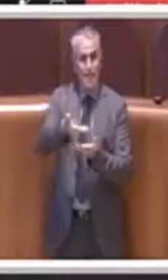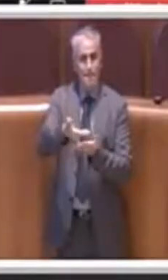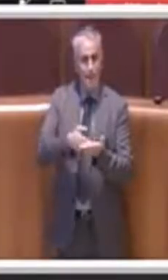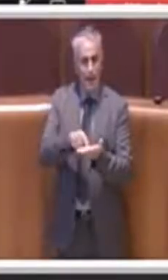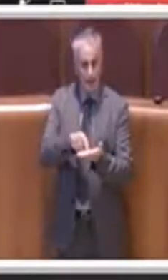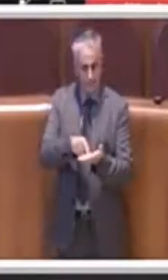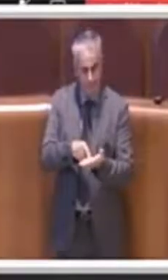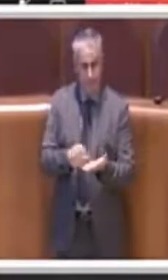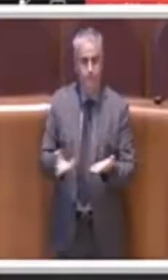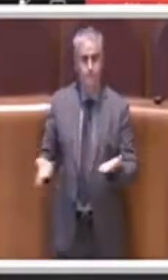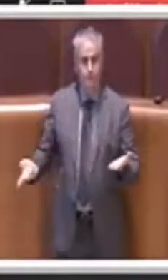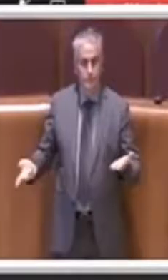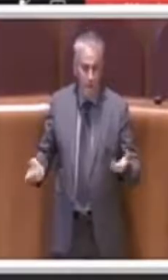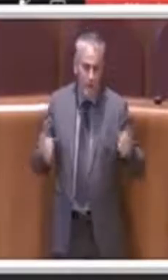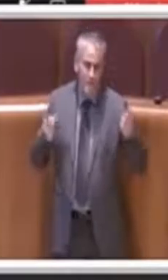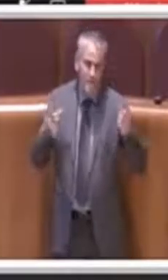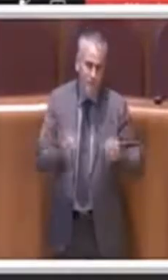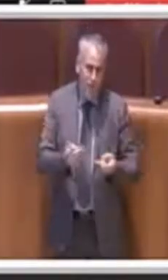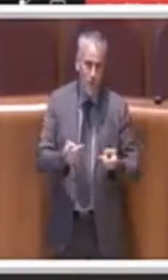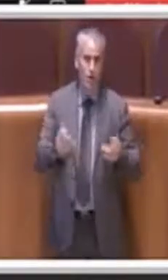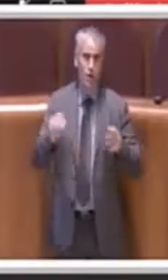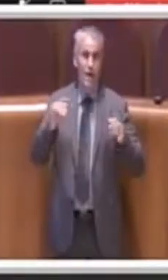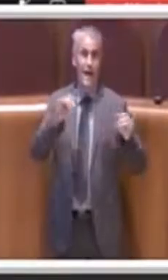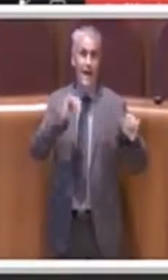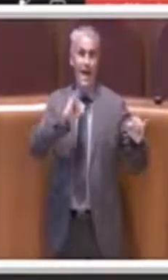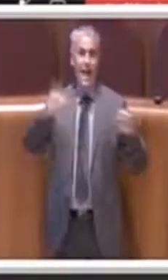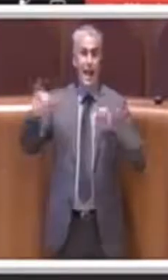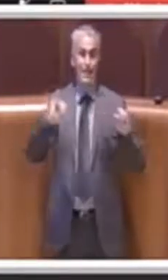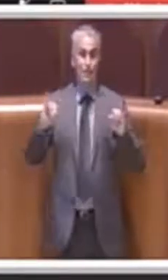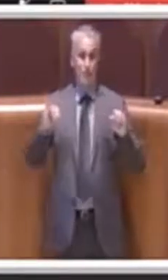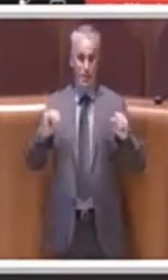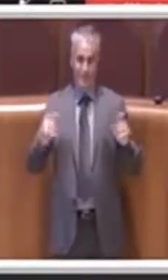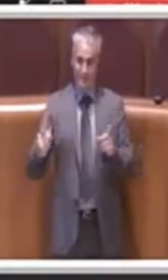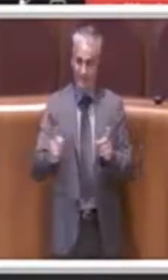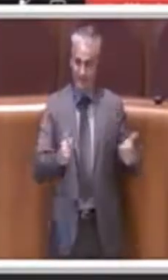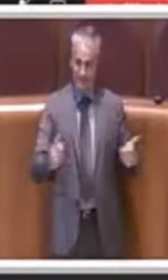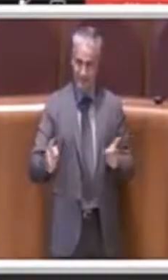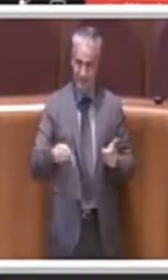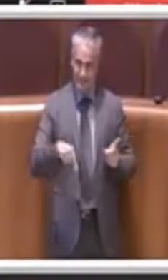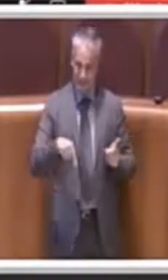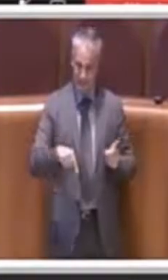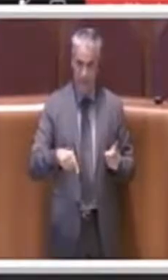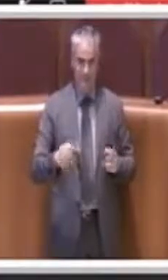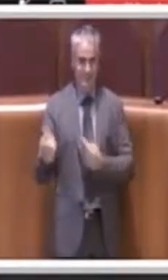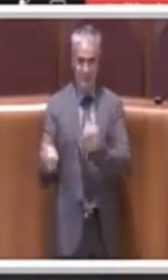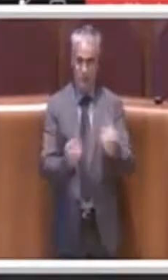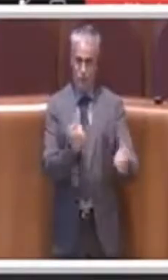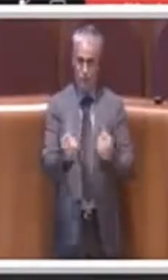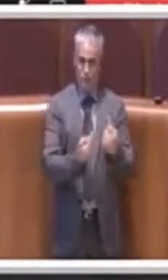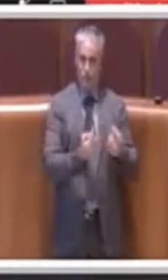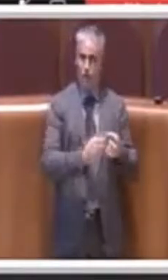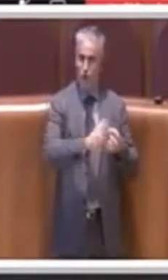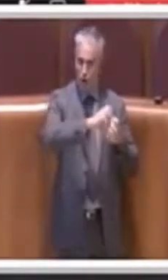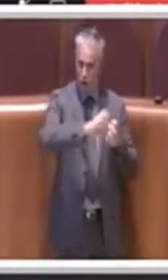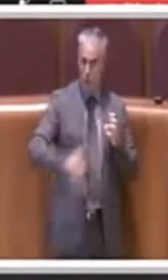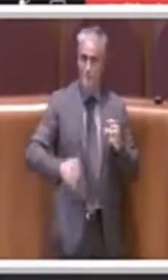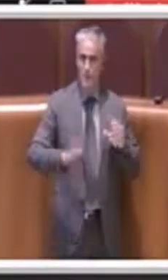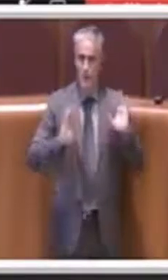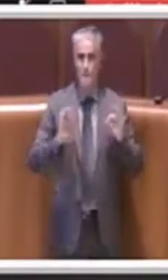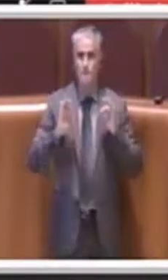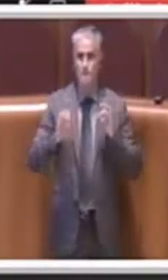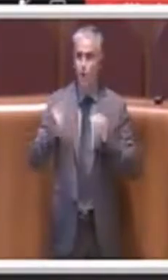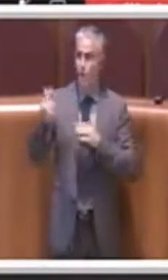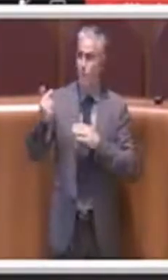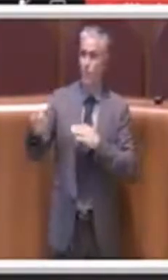evidente che l'emergenza che abbiamo vissuto e la situazione comunque complessa che stiamo vivendo anche dal punto di vista del mercato delle